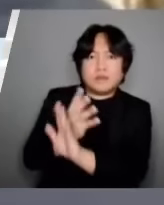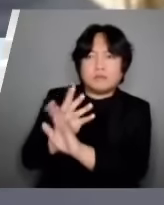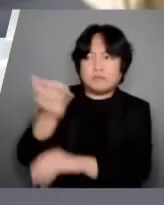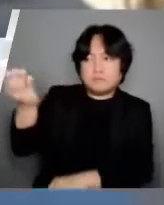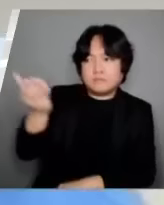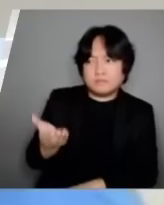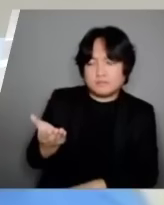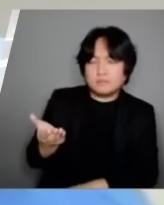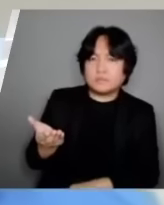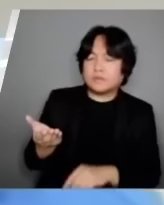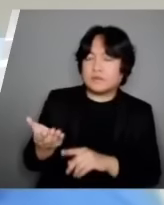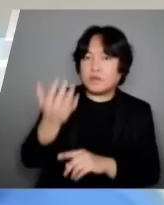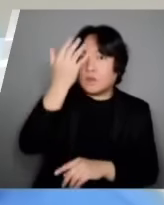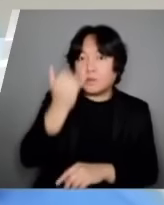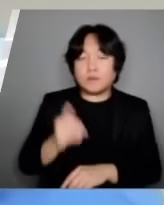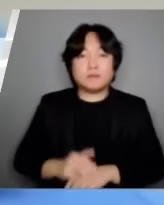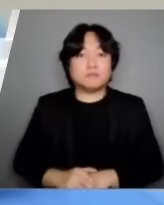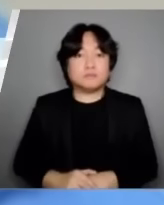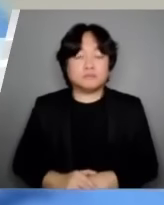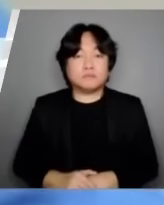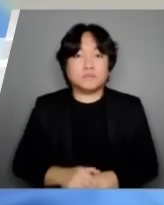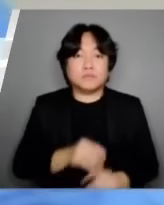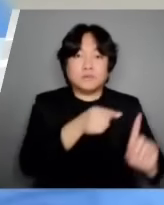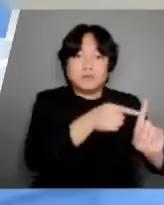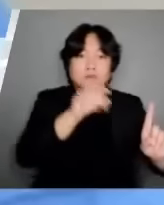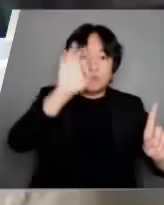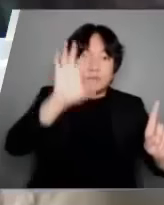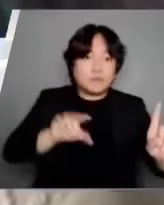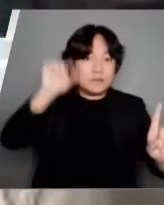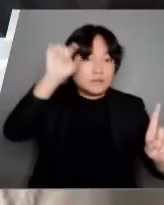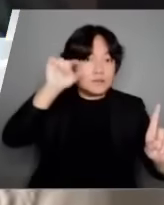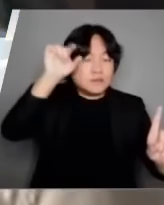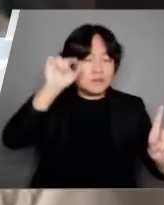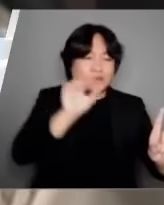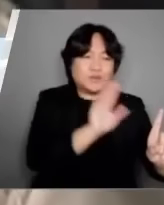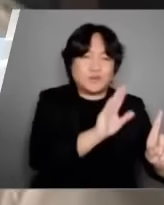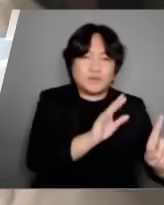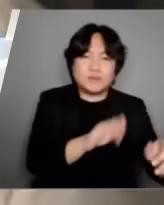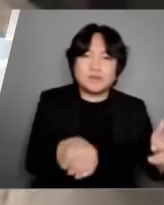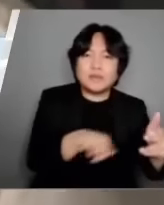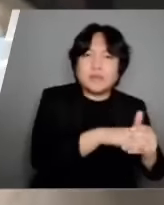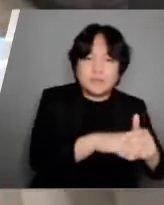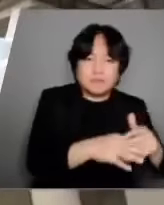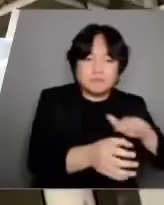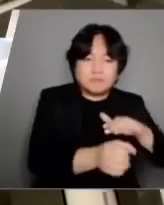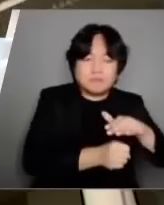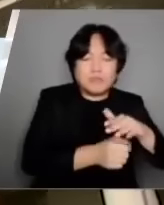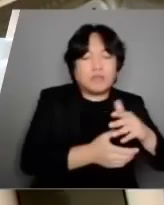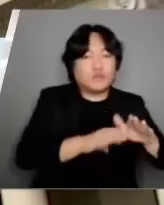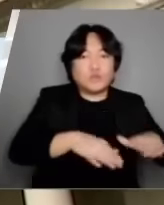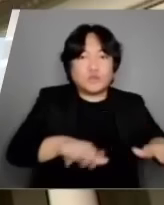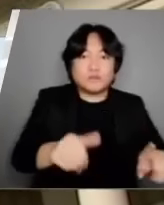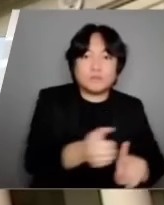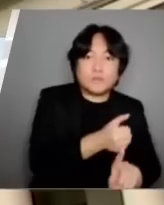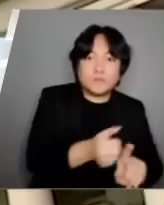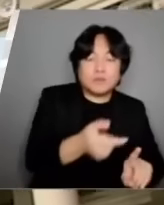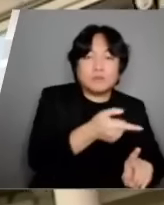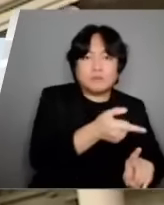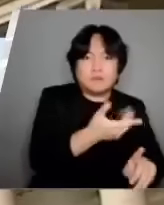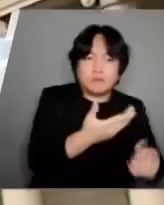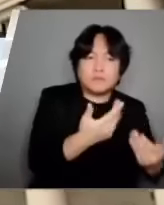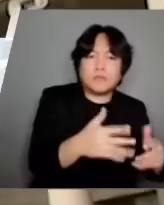Quiboloy na child abuse ay nailipat na sa Quezon City, kaya wala na sa Davao City. Tinukoy ni Abalos